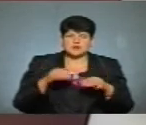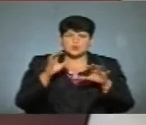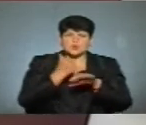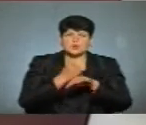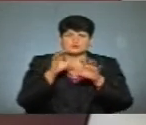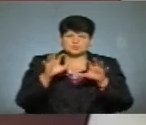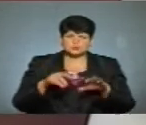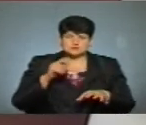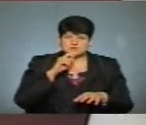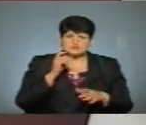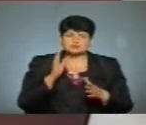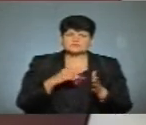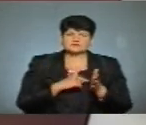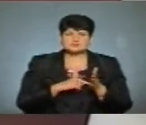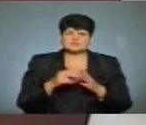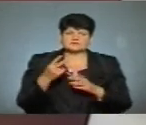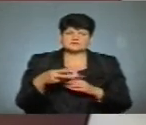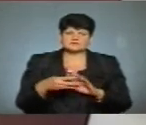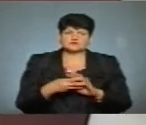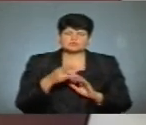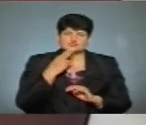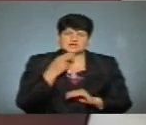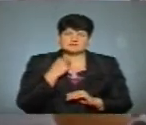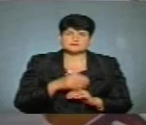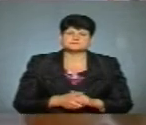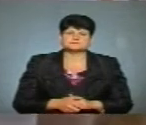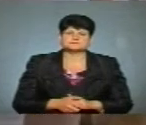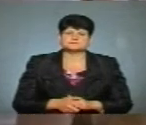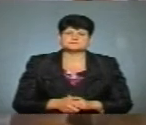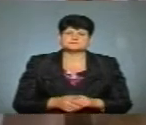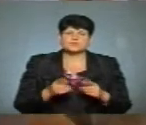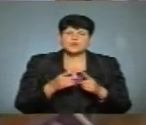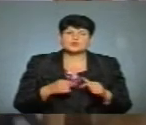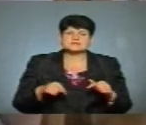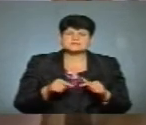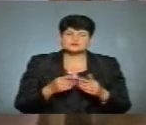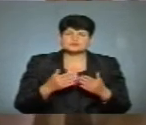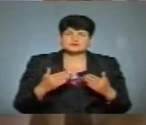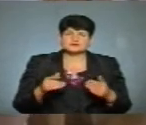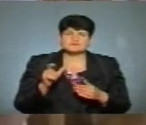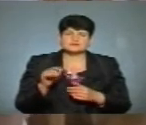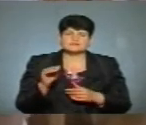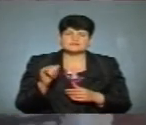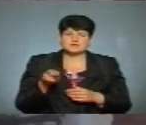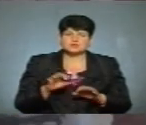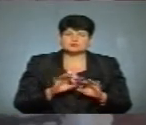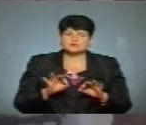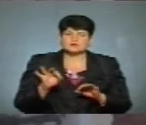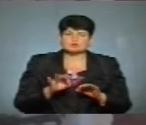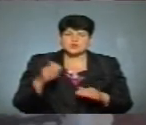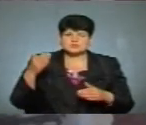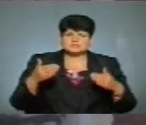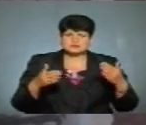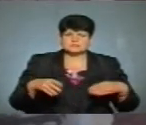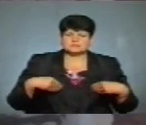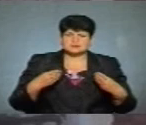України, який відзначатимуть 28 червня. Організатор виставки Євген Філь розповідає про стенд,